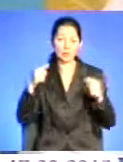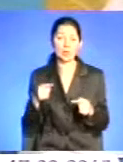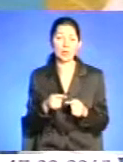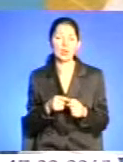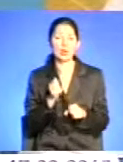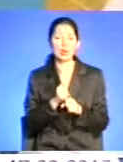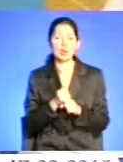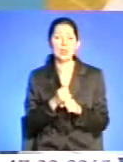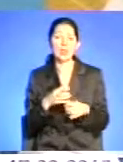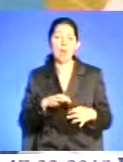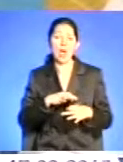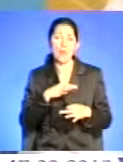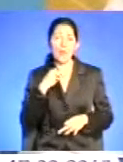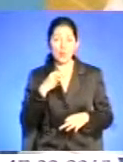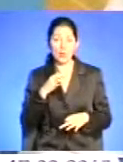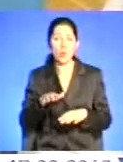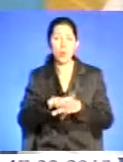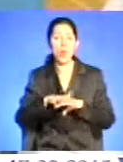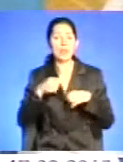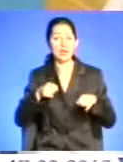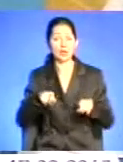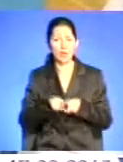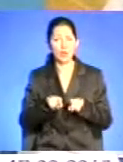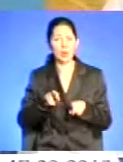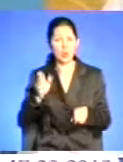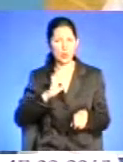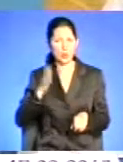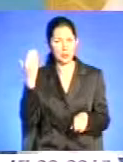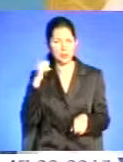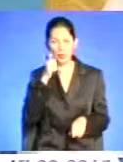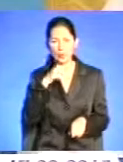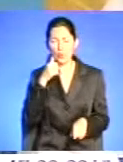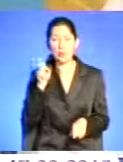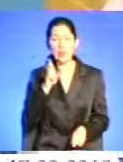в минулому році в березні, коли просто не зрозуміло чому,